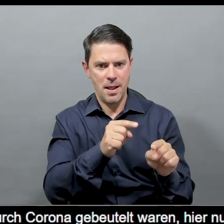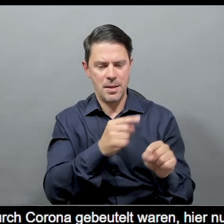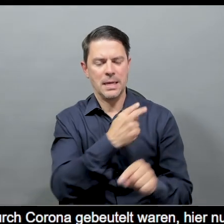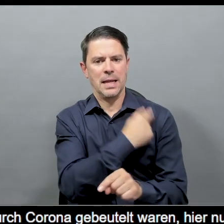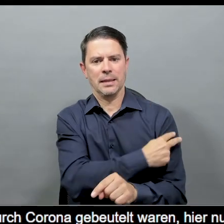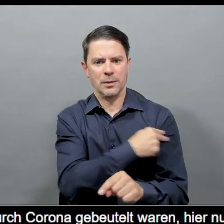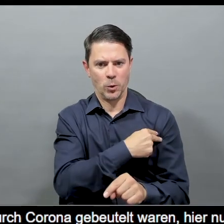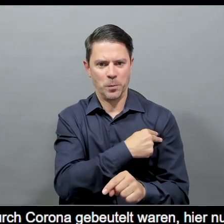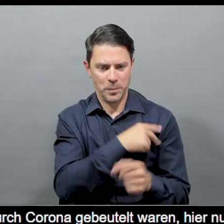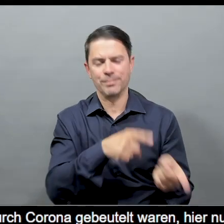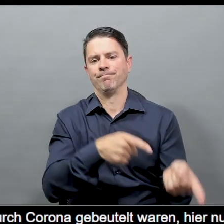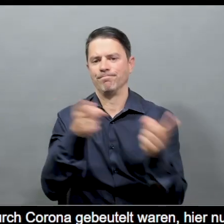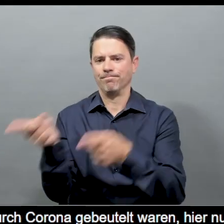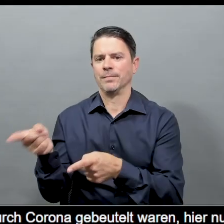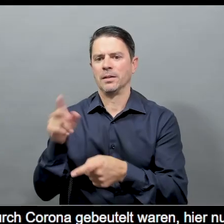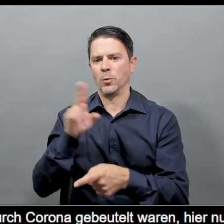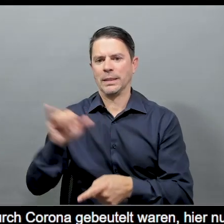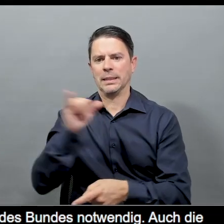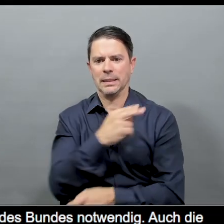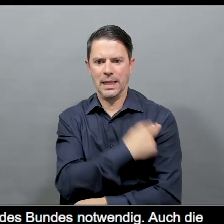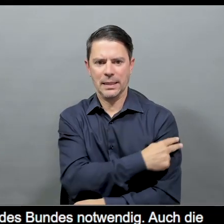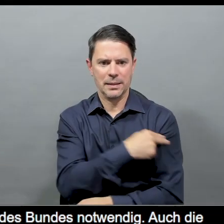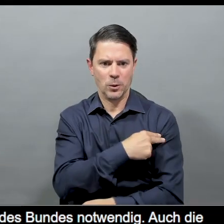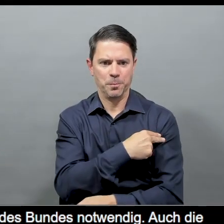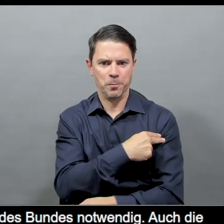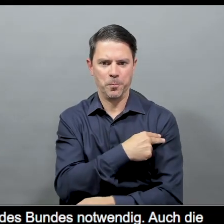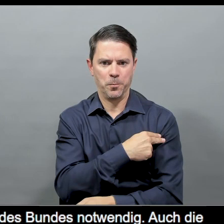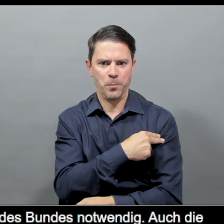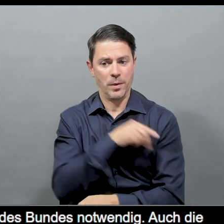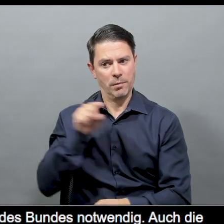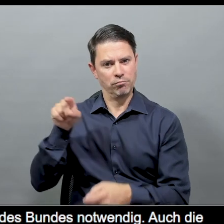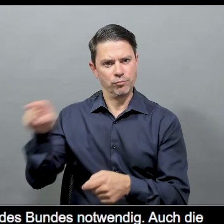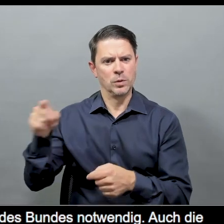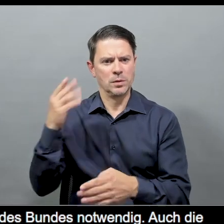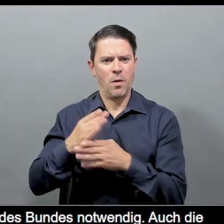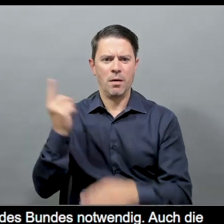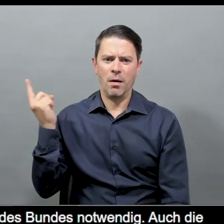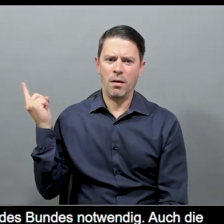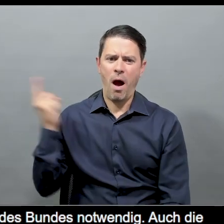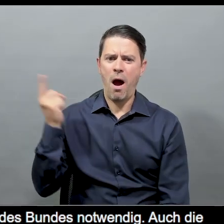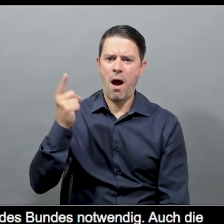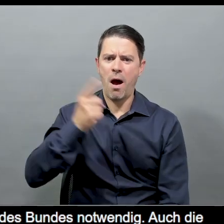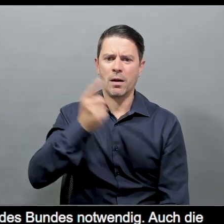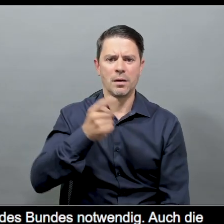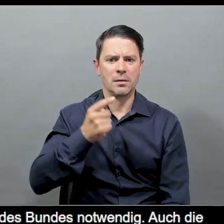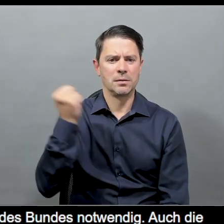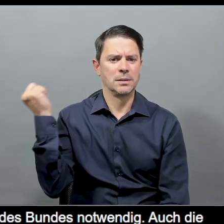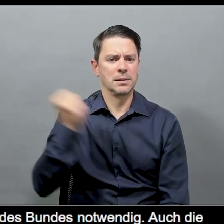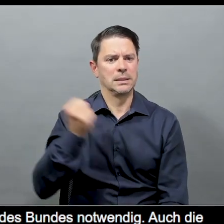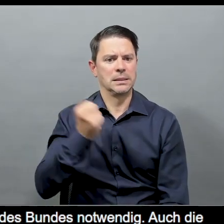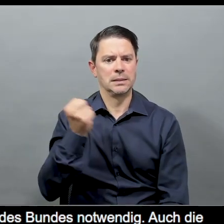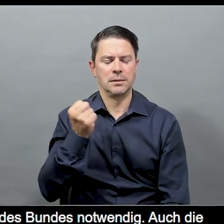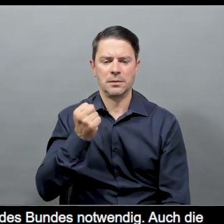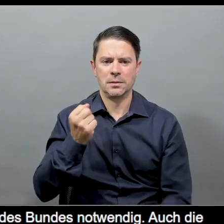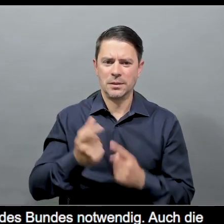diese Universitätskliniken, sie stehen für Spitzenmedizin in Bayern seit ganz vielen Jahren an insgesamt sechs Standorten, plus zwei weitere, nämlich der